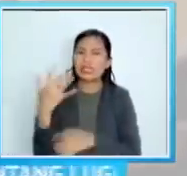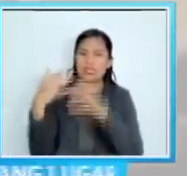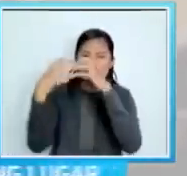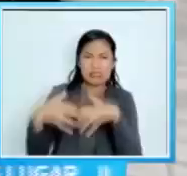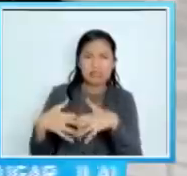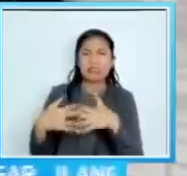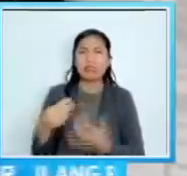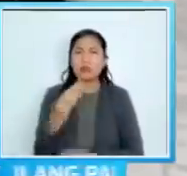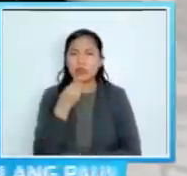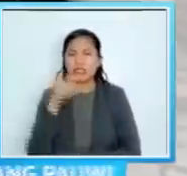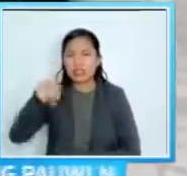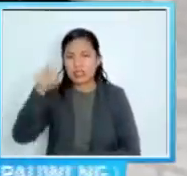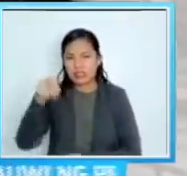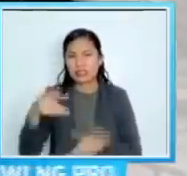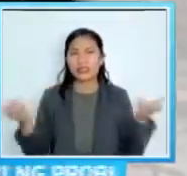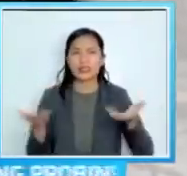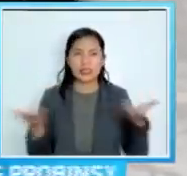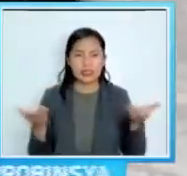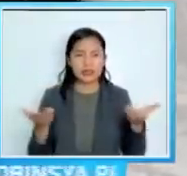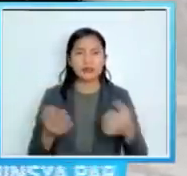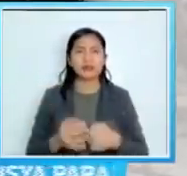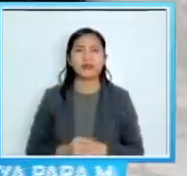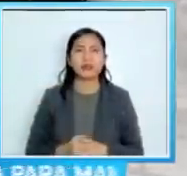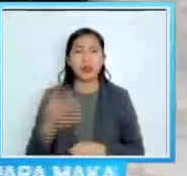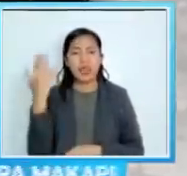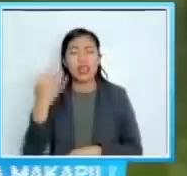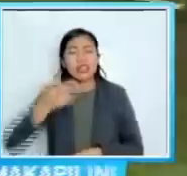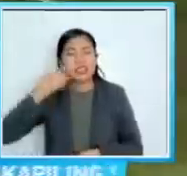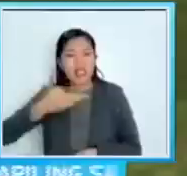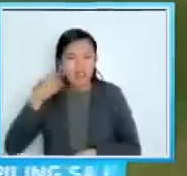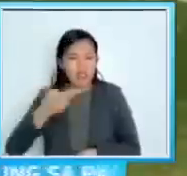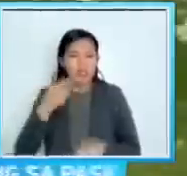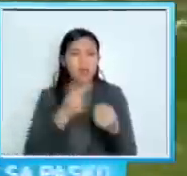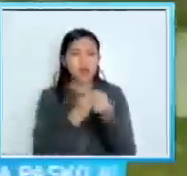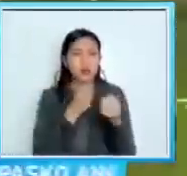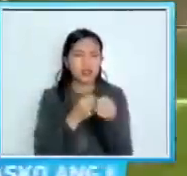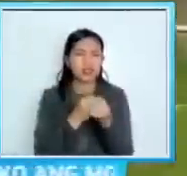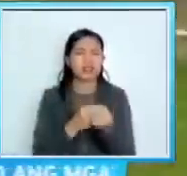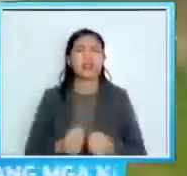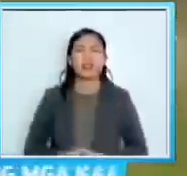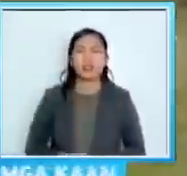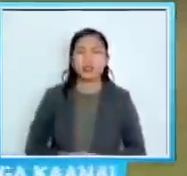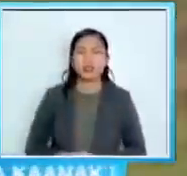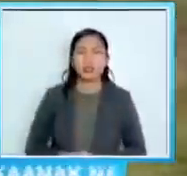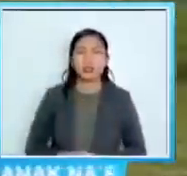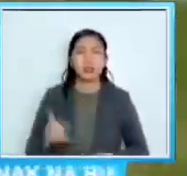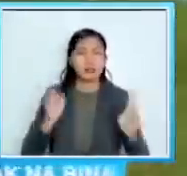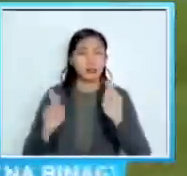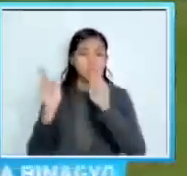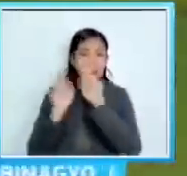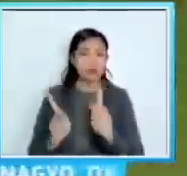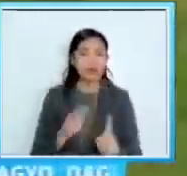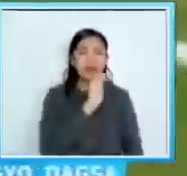mga tao dito sir. Kasi yung mga bigas, yung subsidy, nagkandabasag-basag. Panawagan ng mga taga-Palawan, sana raw maibalik na ang linya